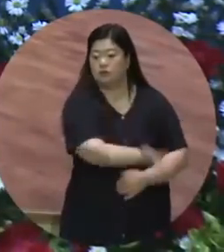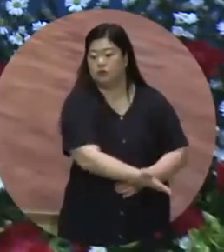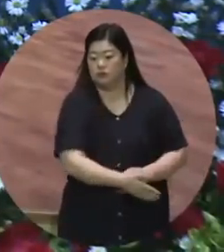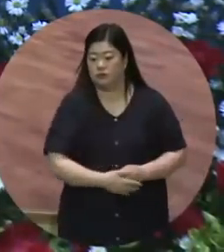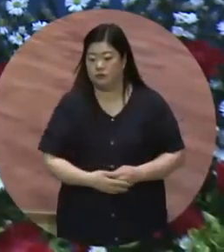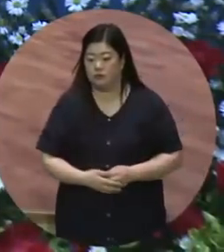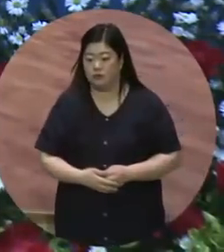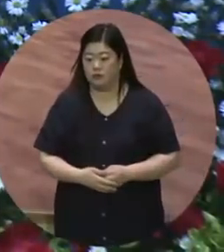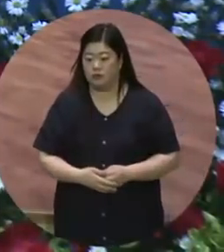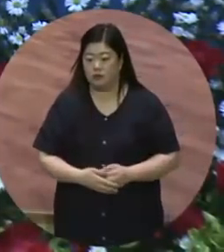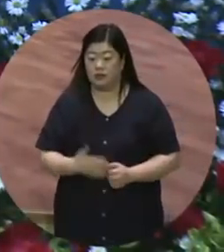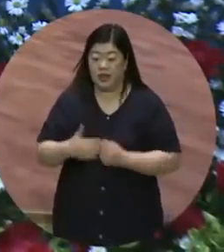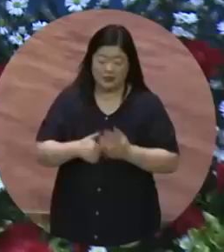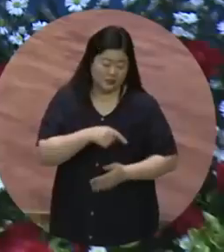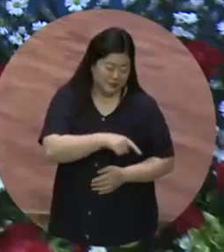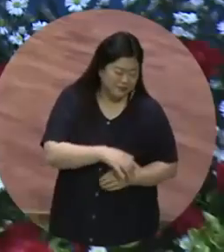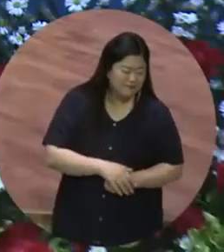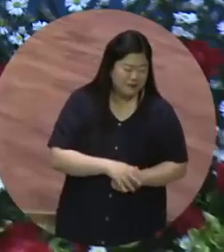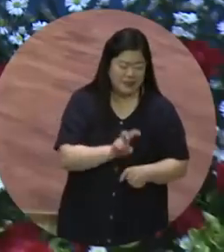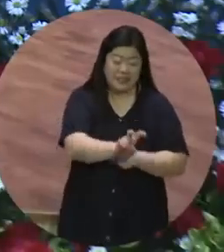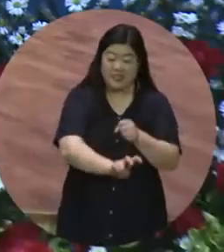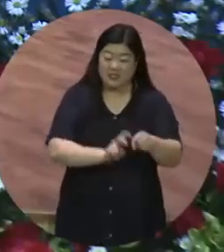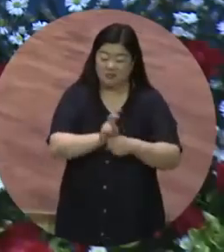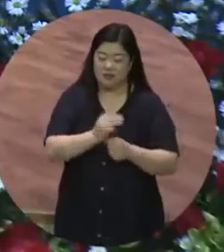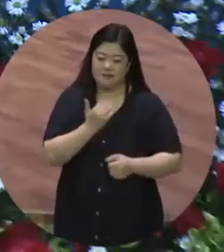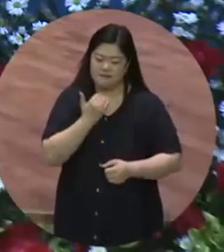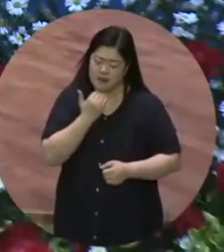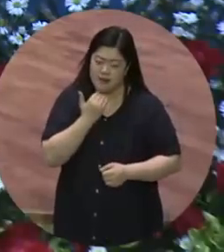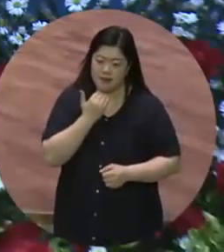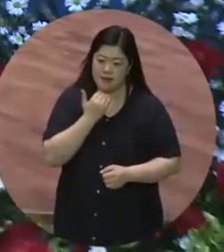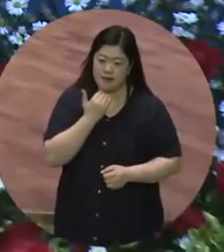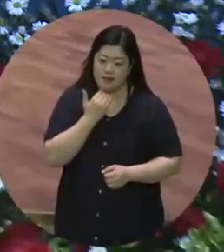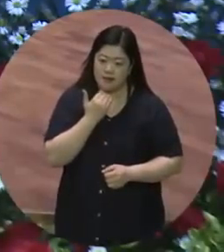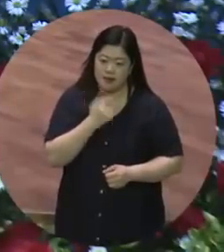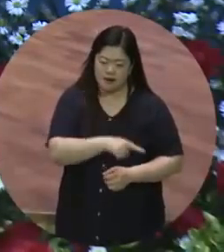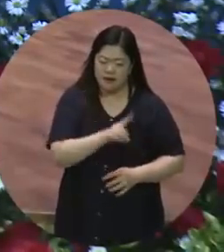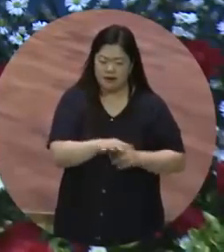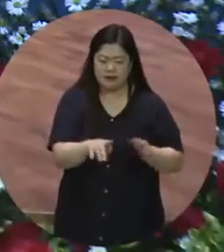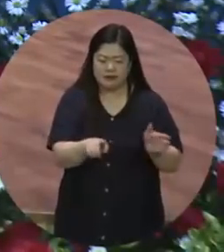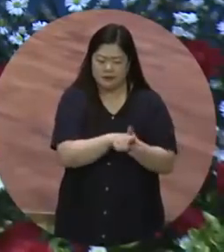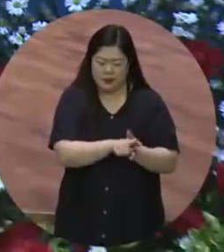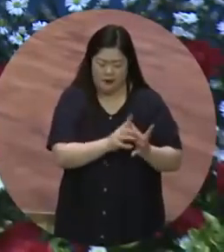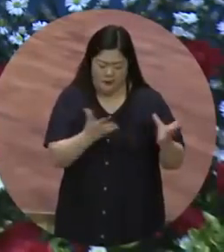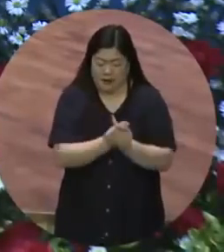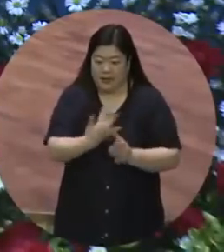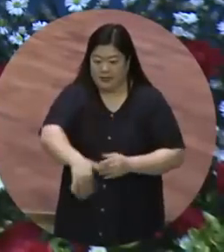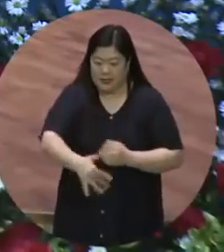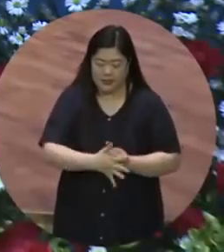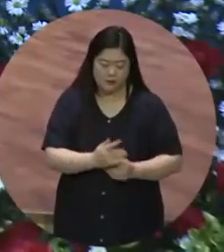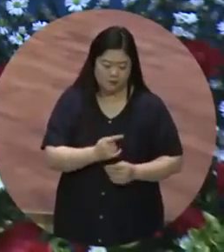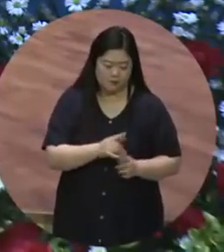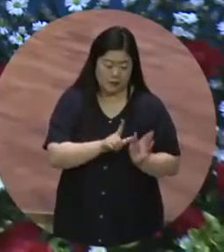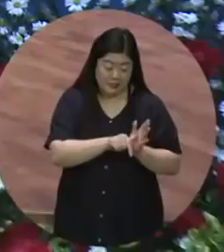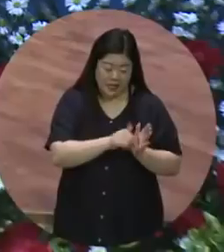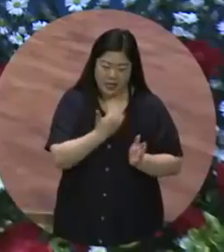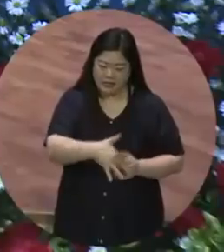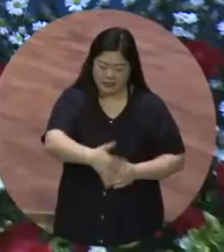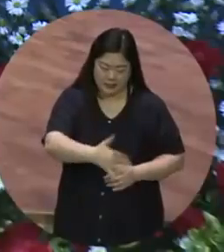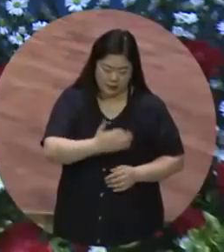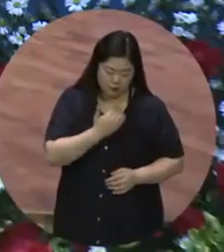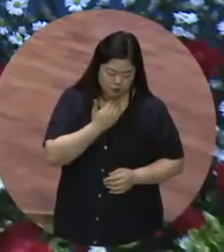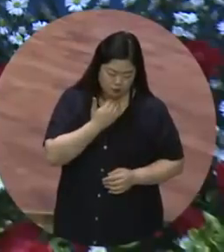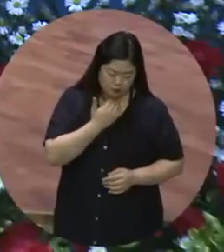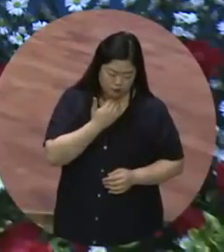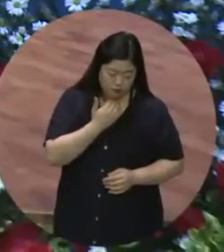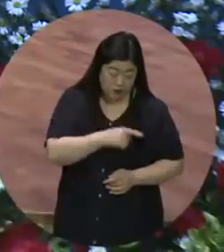위해서 20년 동안 아이 안 준 거요. 이때쯤 기도하게끔 만드셔서 하나님 주신 거. 하나님이 너